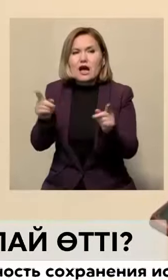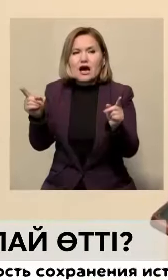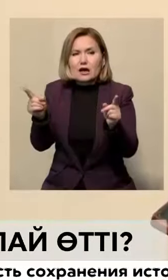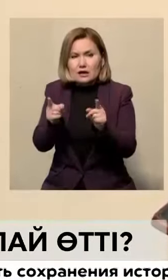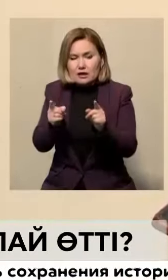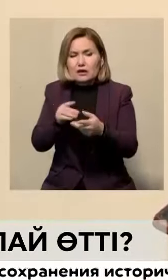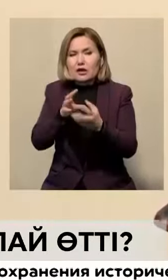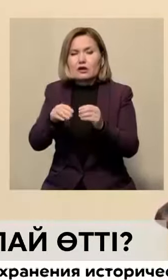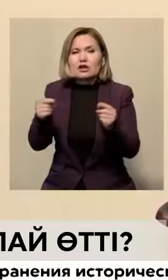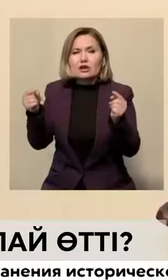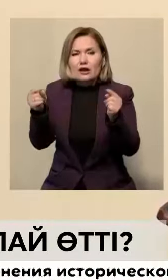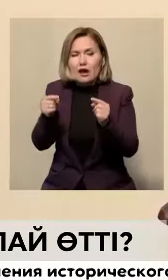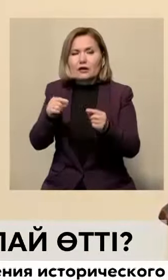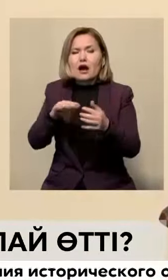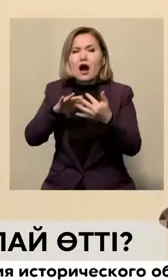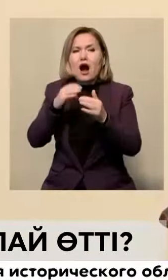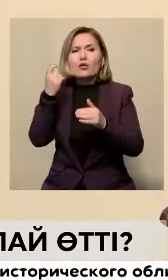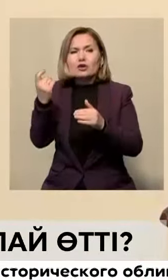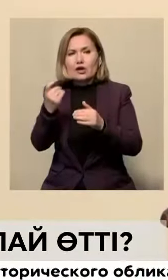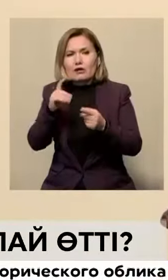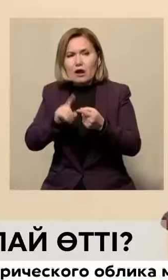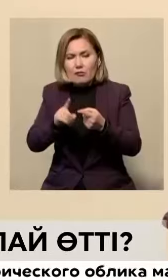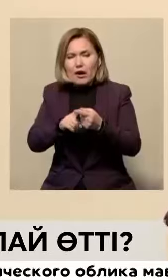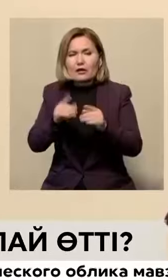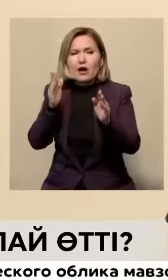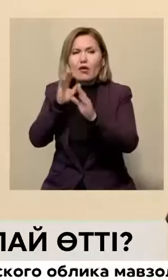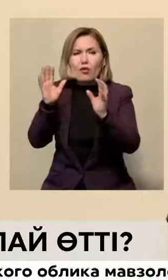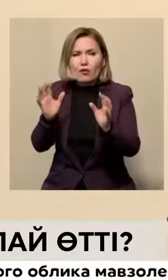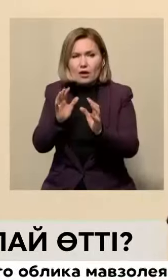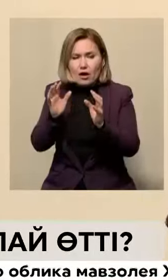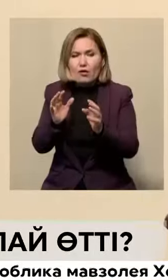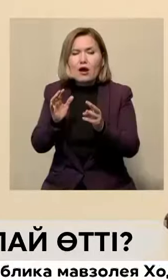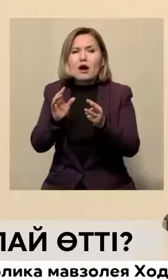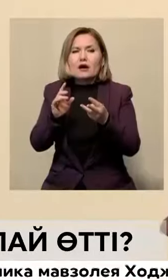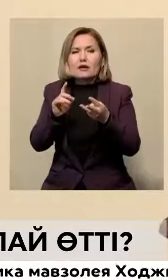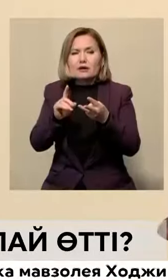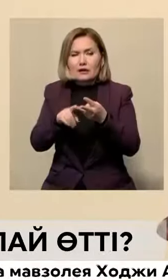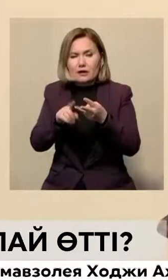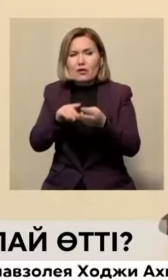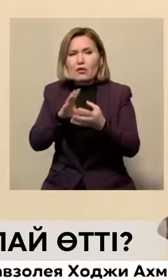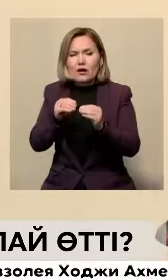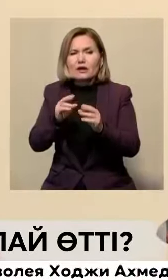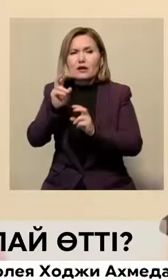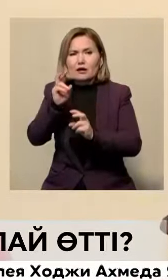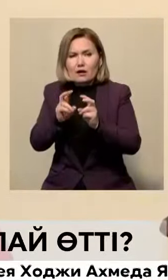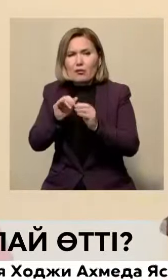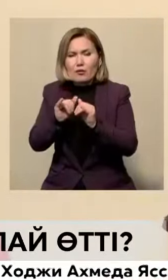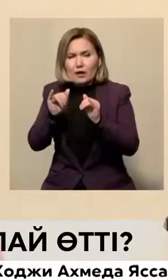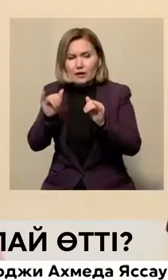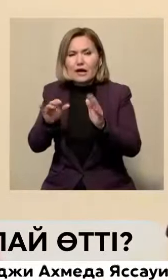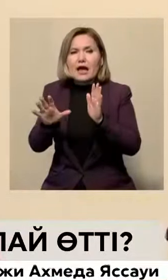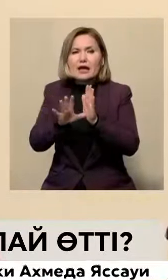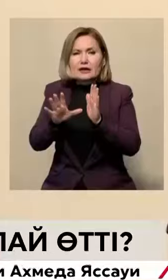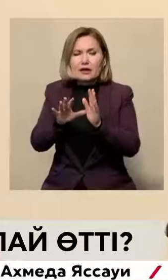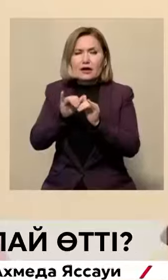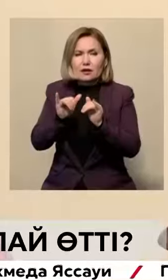шешілмей нақты ауыл шаруашылық, қоршаған ортаны қорғау, кен байыту,